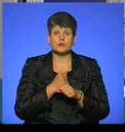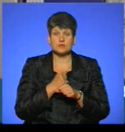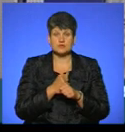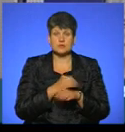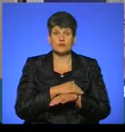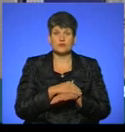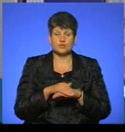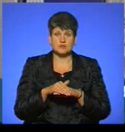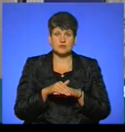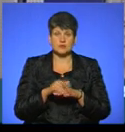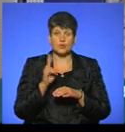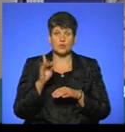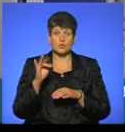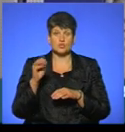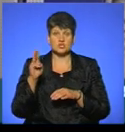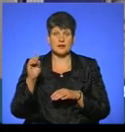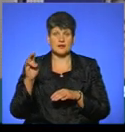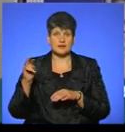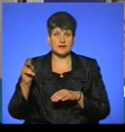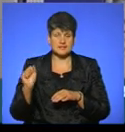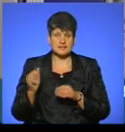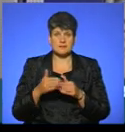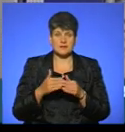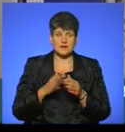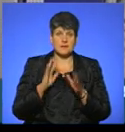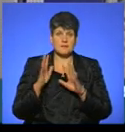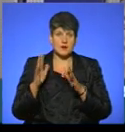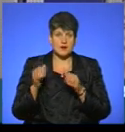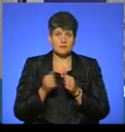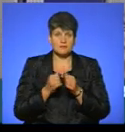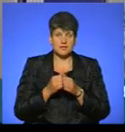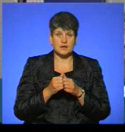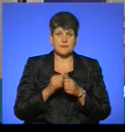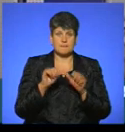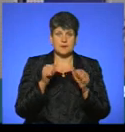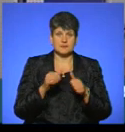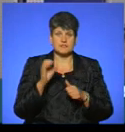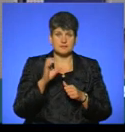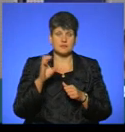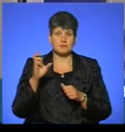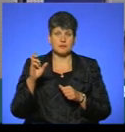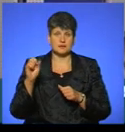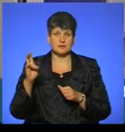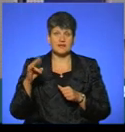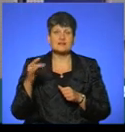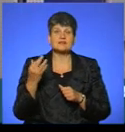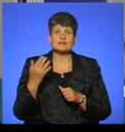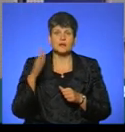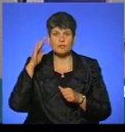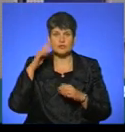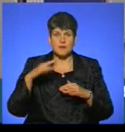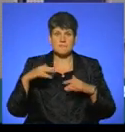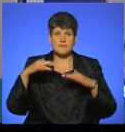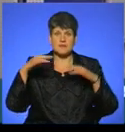вулиці Цикрушельницькій, біля парку, біля пам'ятника Степану Бандері, наскільки піднялася вода, які